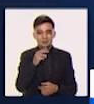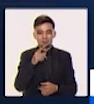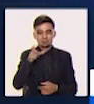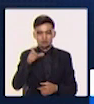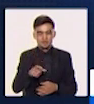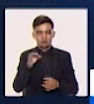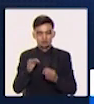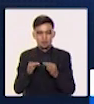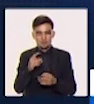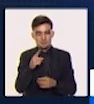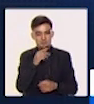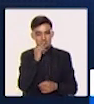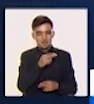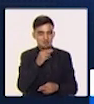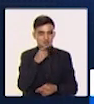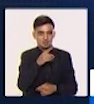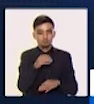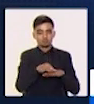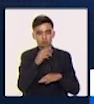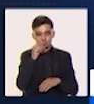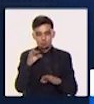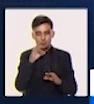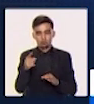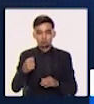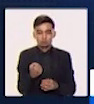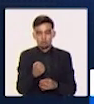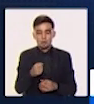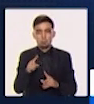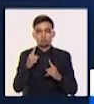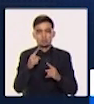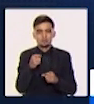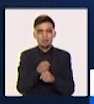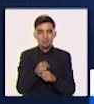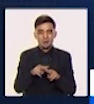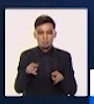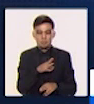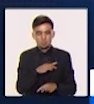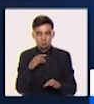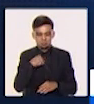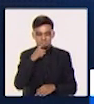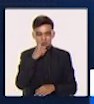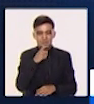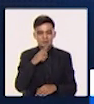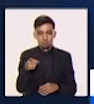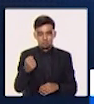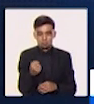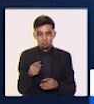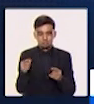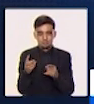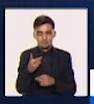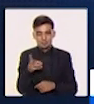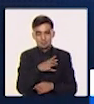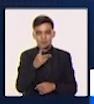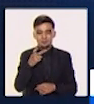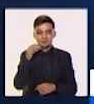істі болды деген генералдың жары күйеуінің айнымас досы неге мұндай әрекетке барғанын түсінбейді. Айтуынша, Бекбау жолдасынан қарызға 200 мың